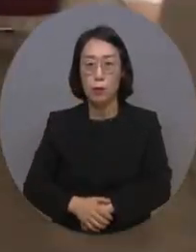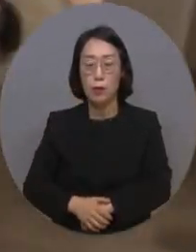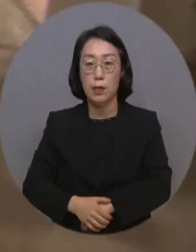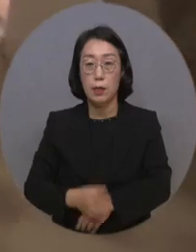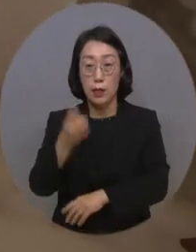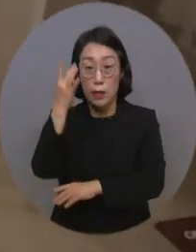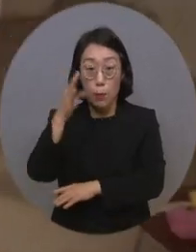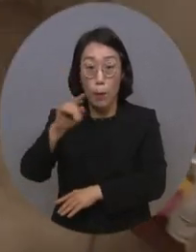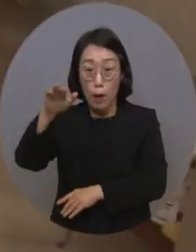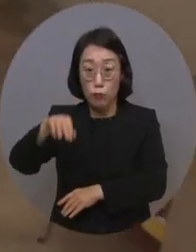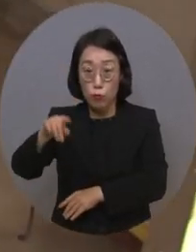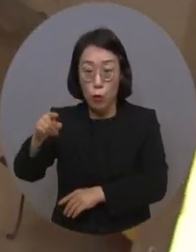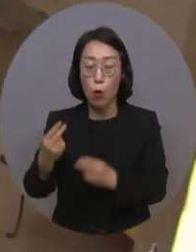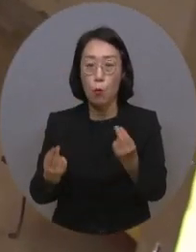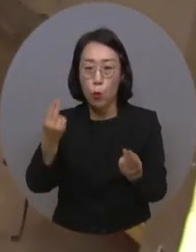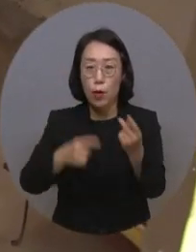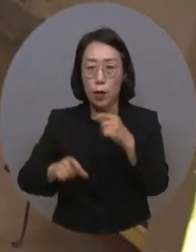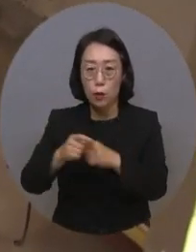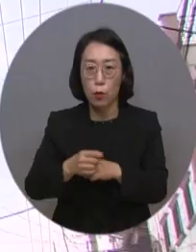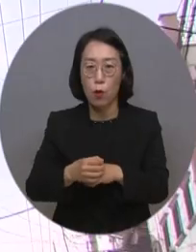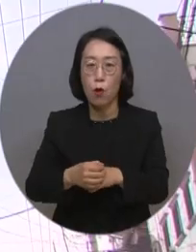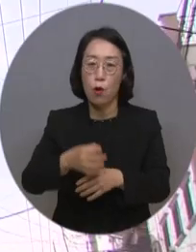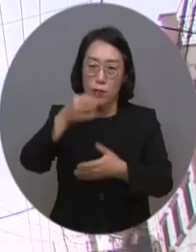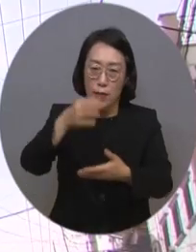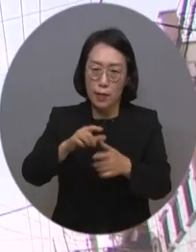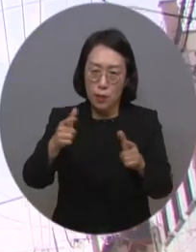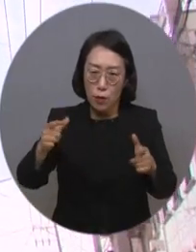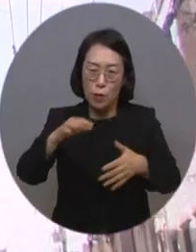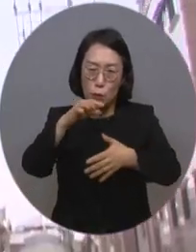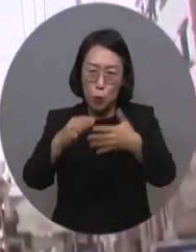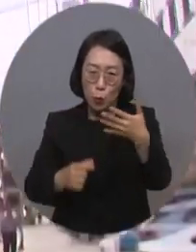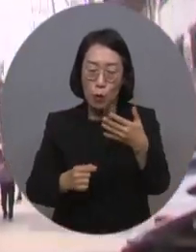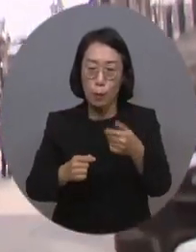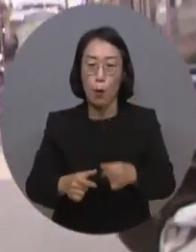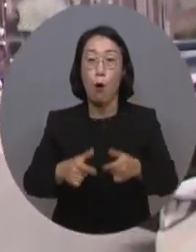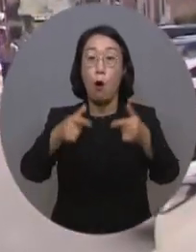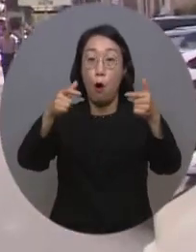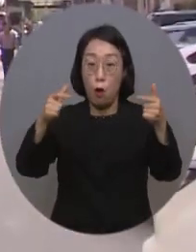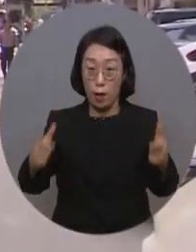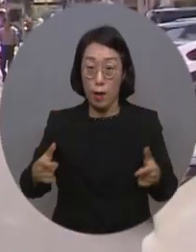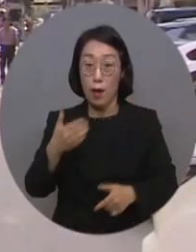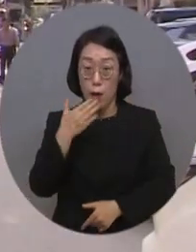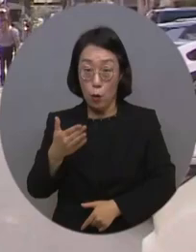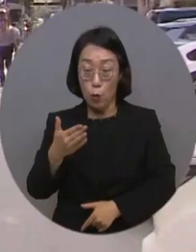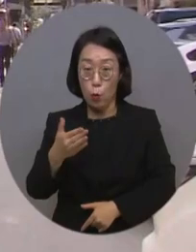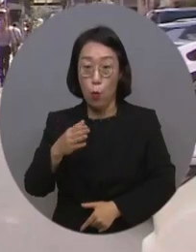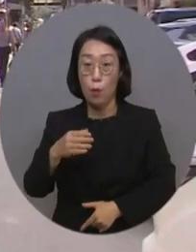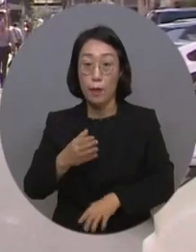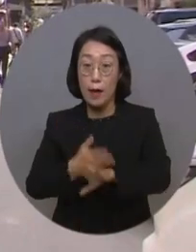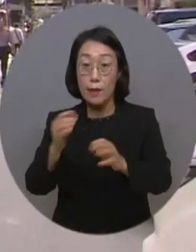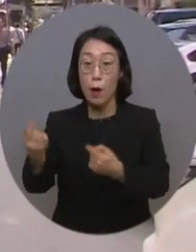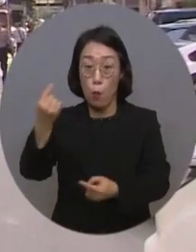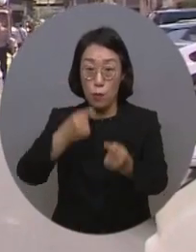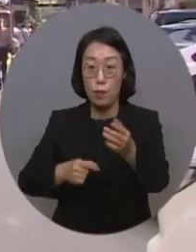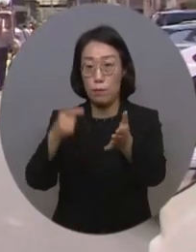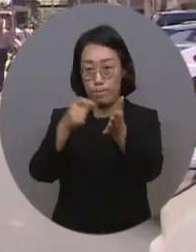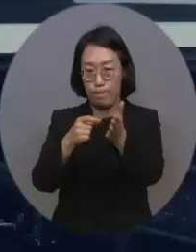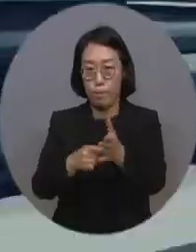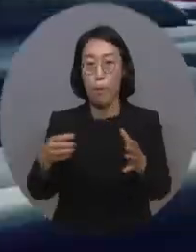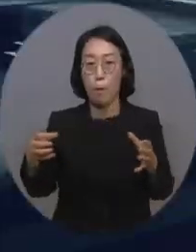주택 바우처보다 소득, 자산 요건을 완화하고 등록 외국인도 지원 대상에 포함했다고 밝혔습니다.